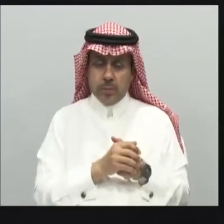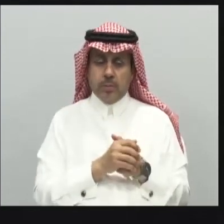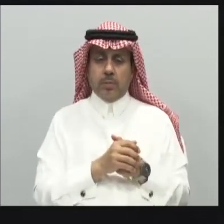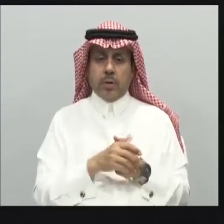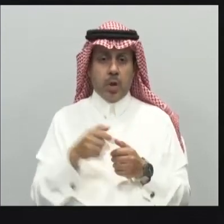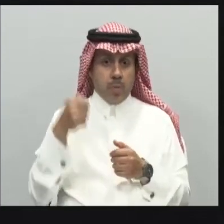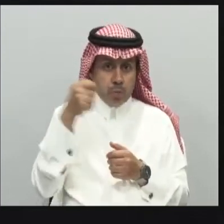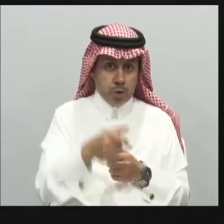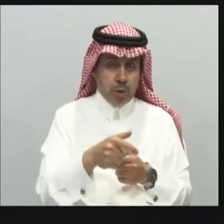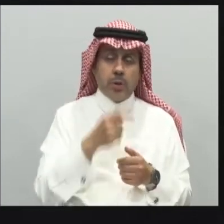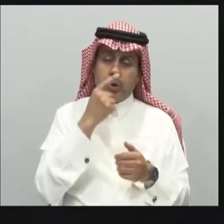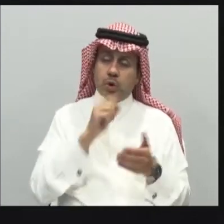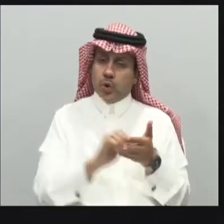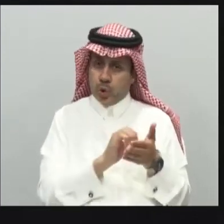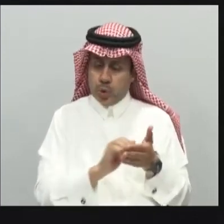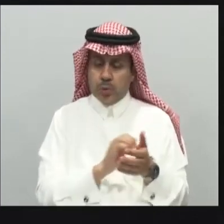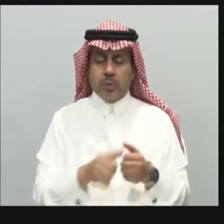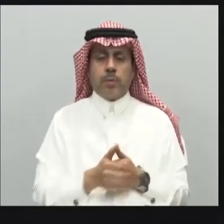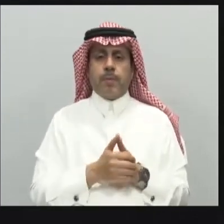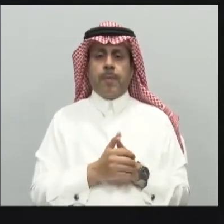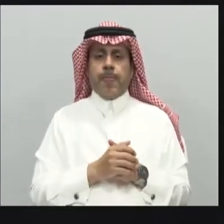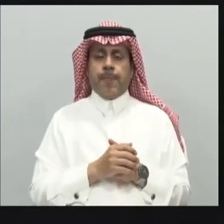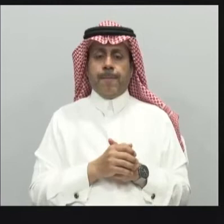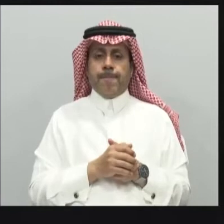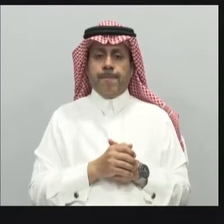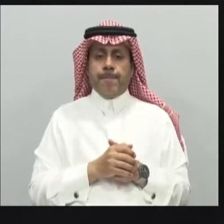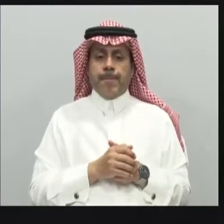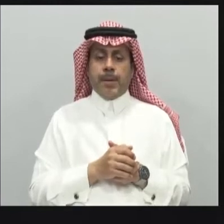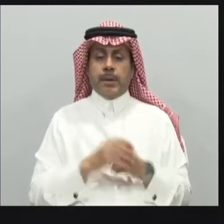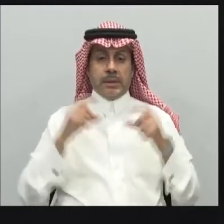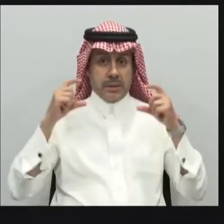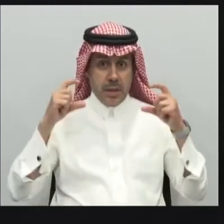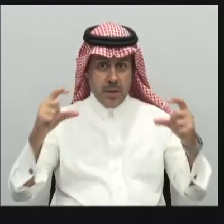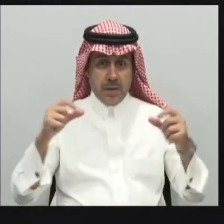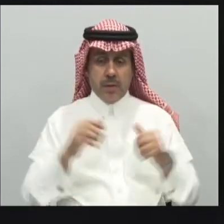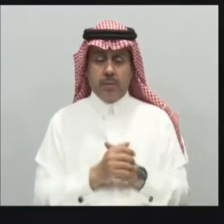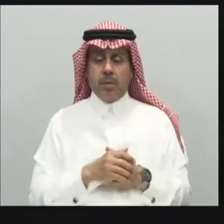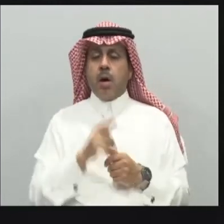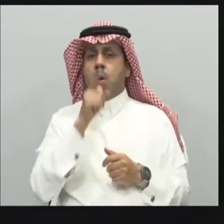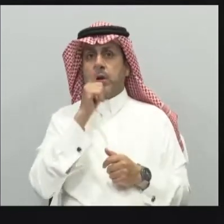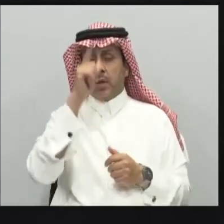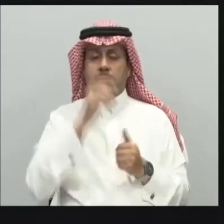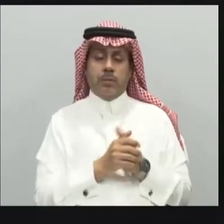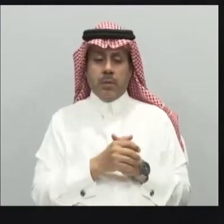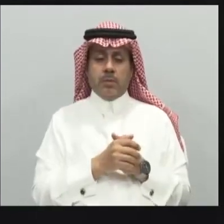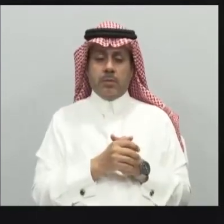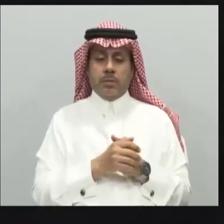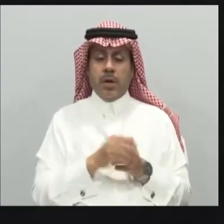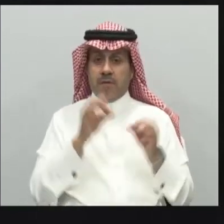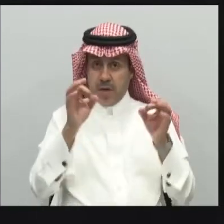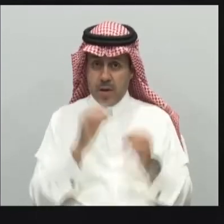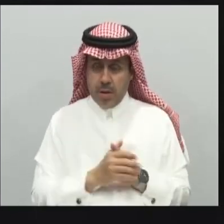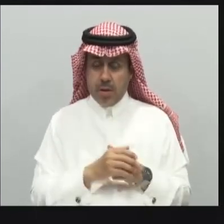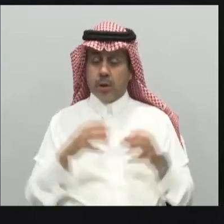على البائع شروط معينه فهذا هو الاصل في شروط البيع وقد دل على هذا الاصل قوله تعالى يا ايها الذين امنوا